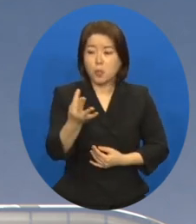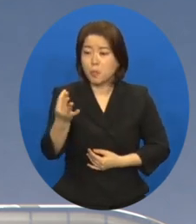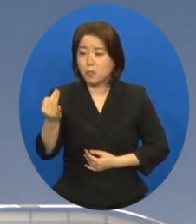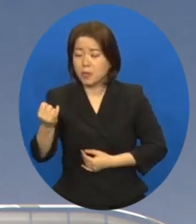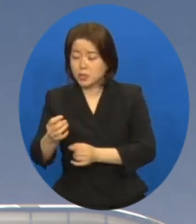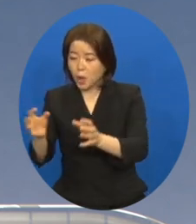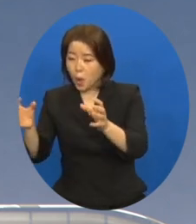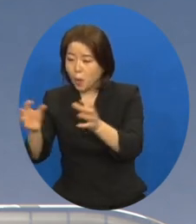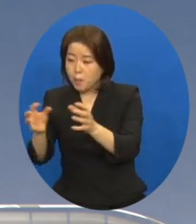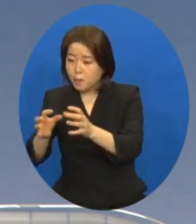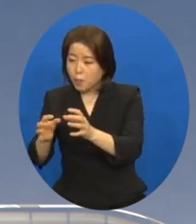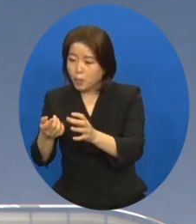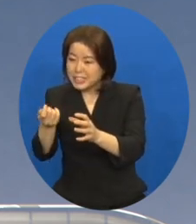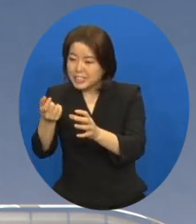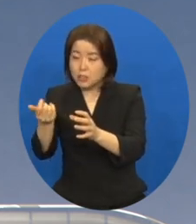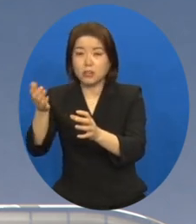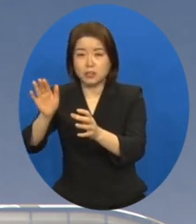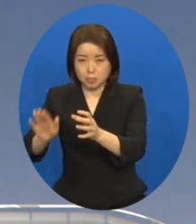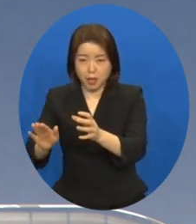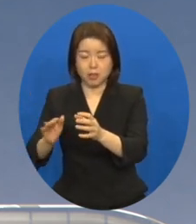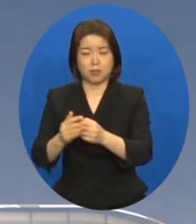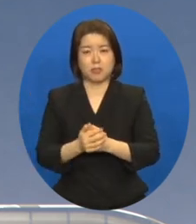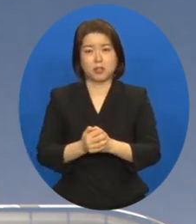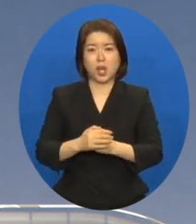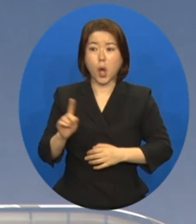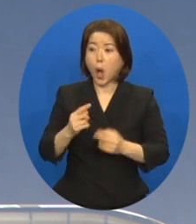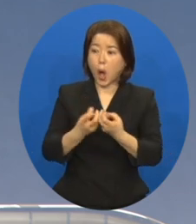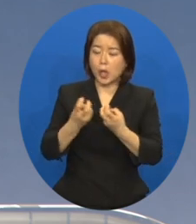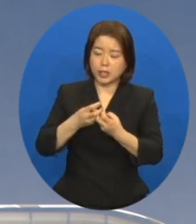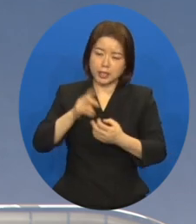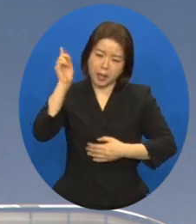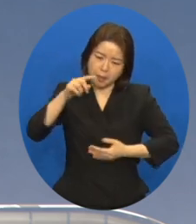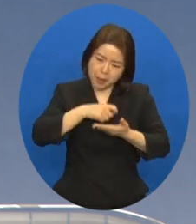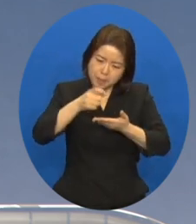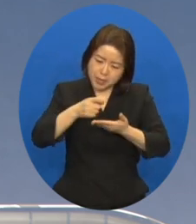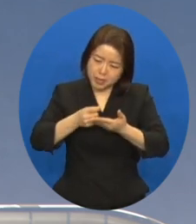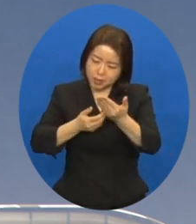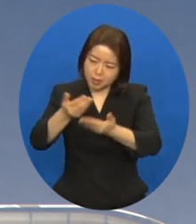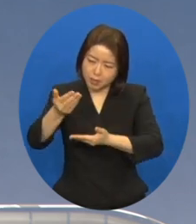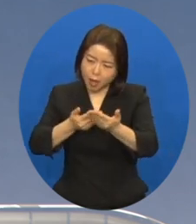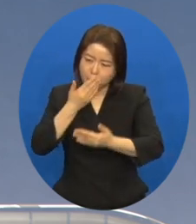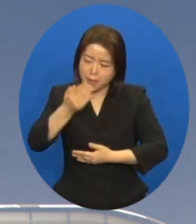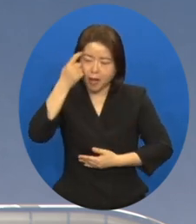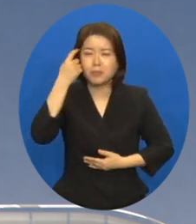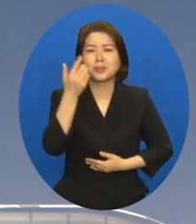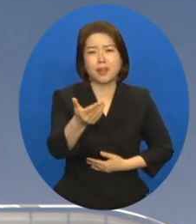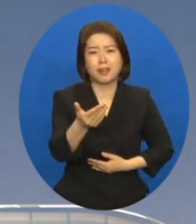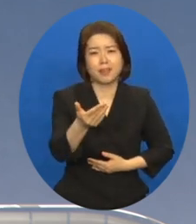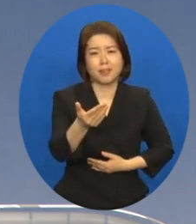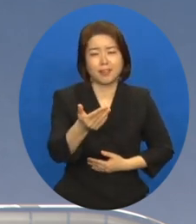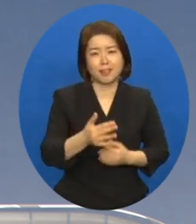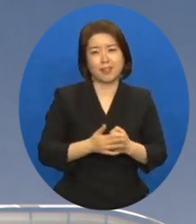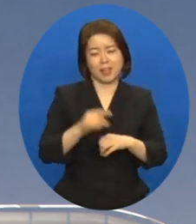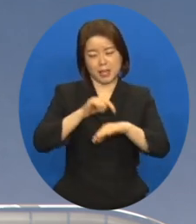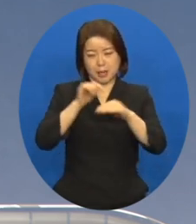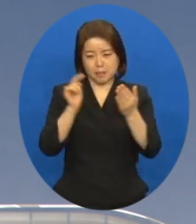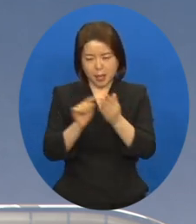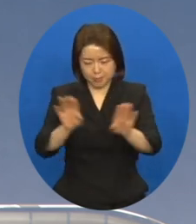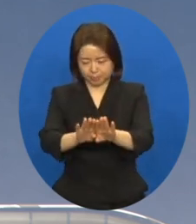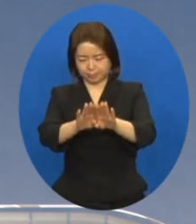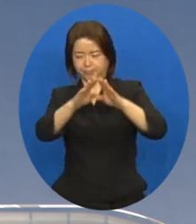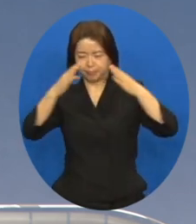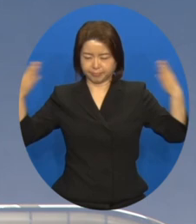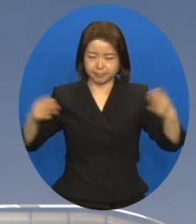모이는 나눔 방인 것 같아도 어떻게 일기를 나눌 생각을 할 수 있냐 말입니다. 마음을 활짝